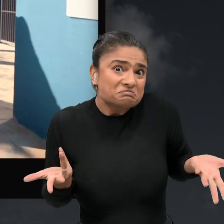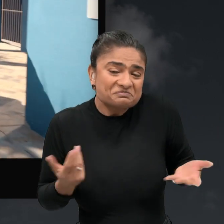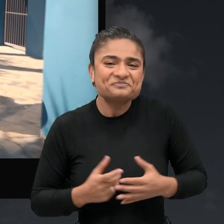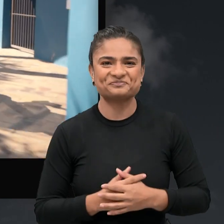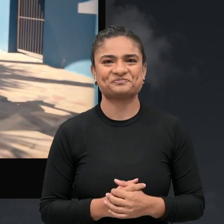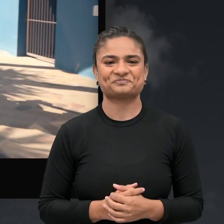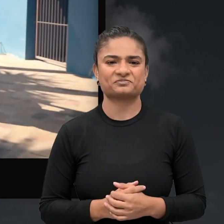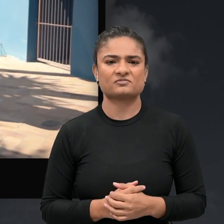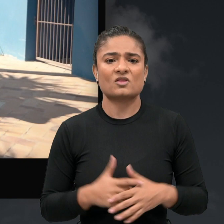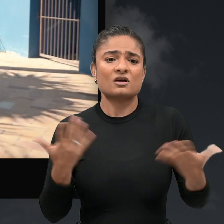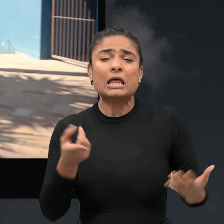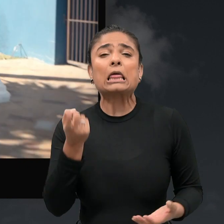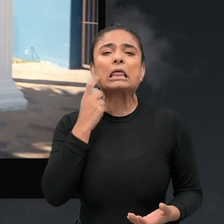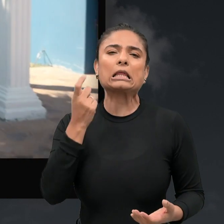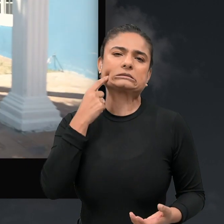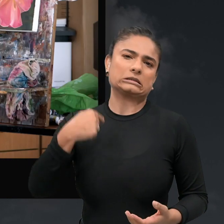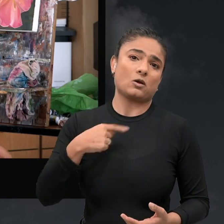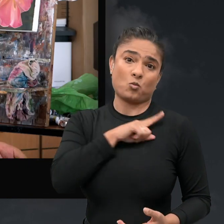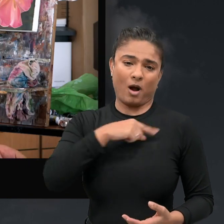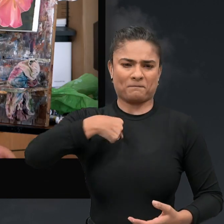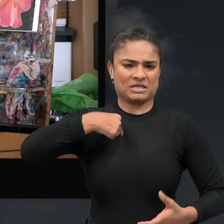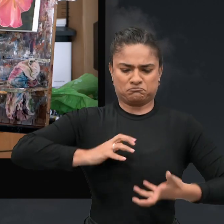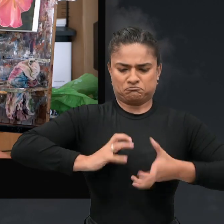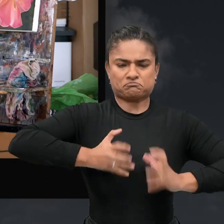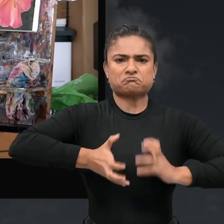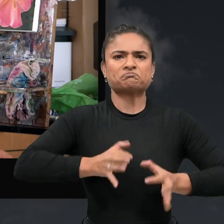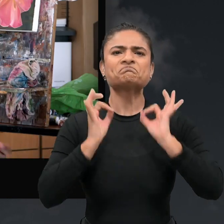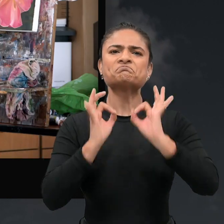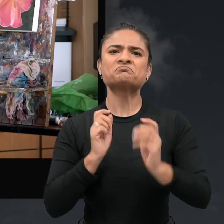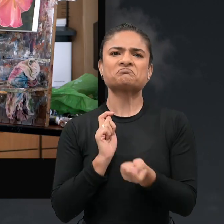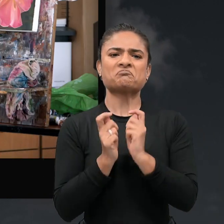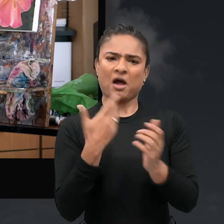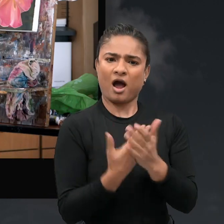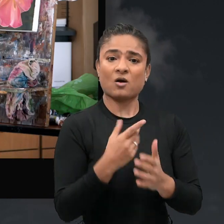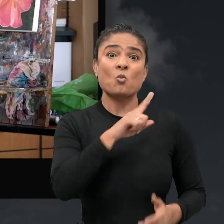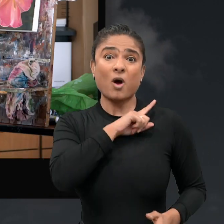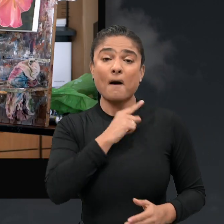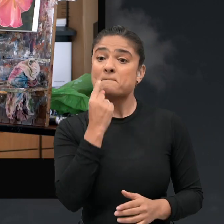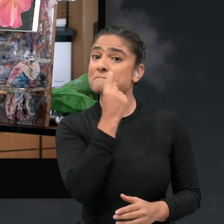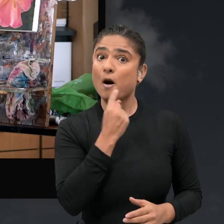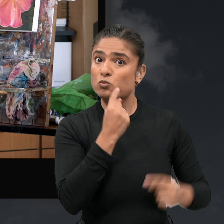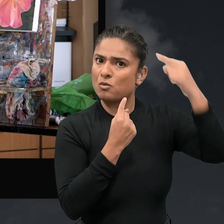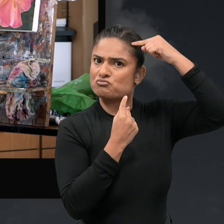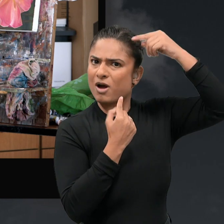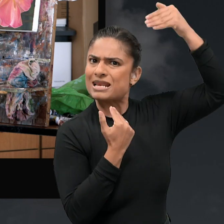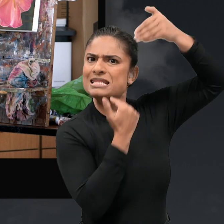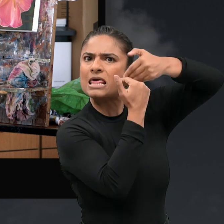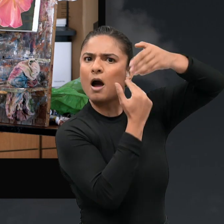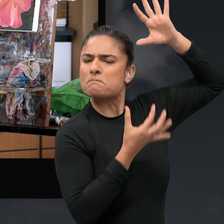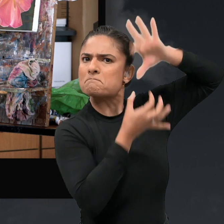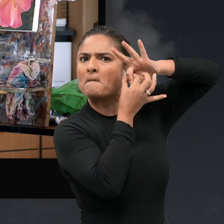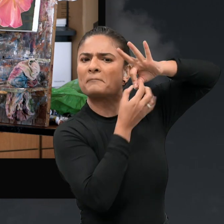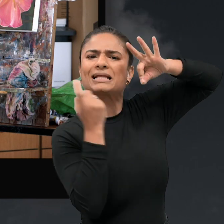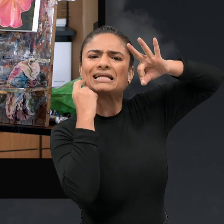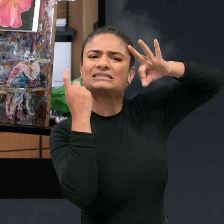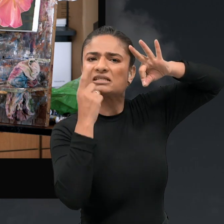doen. Het is eintlik vir my baie maklik. Ek het baie gou aangepas, want ek dink omdat jou mond is